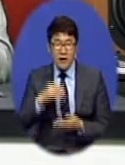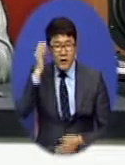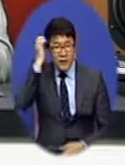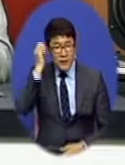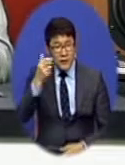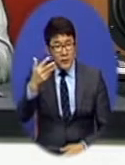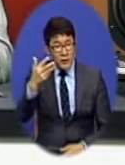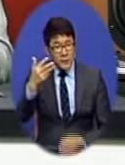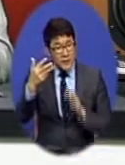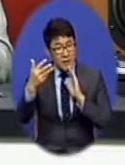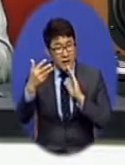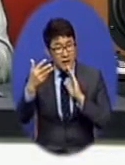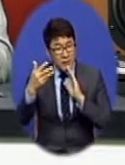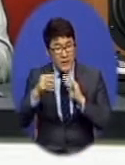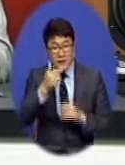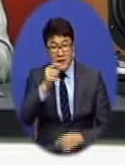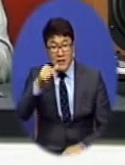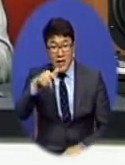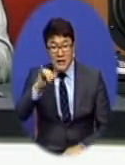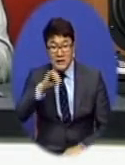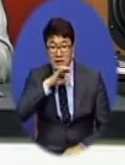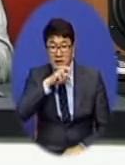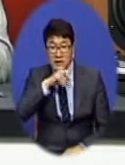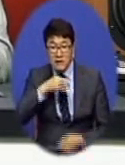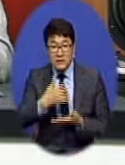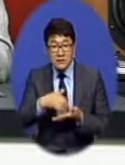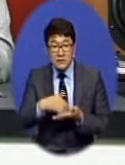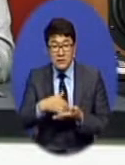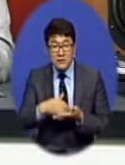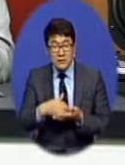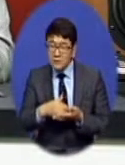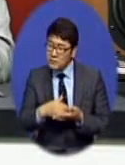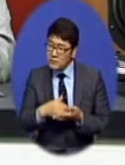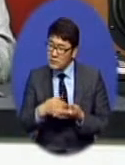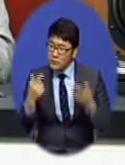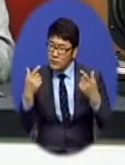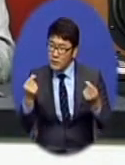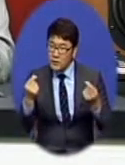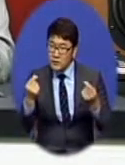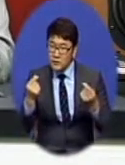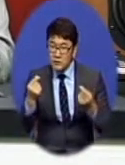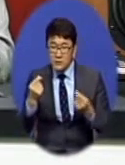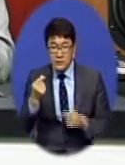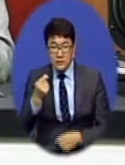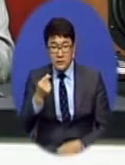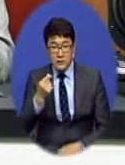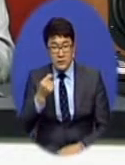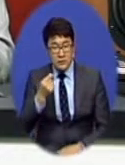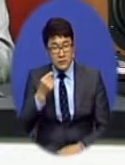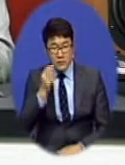문어 8개요? 네, 그렇죠. 네. 그럼 낙지는 다리가 몇 개게요? 낙지도 또